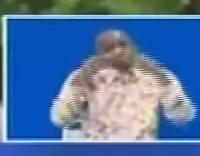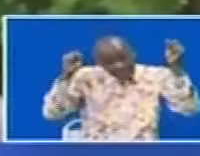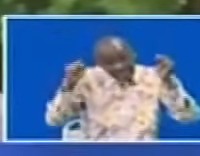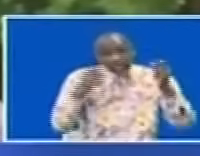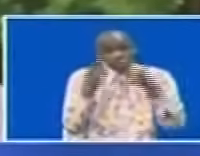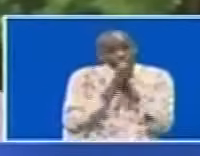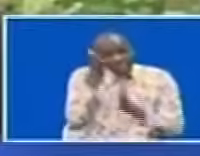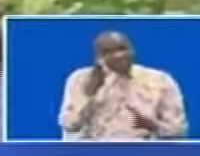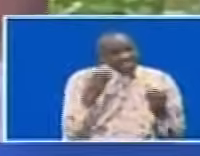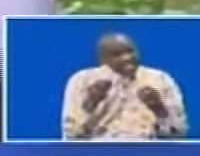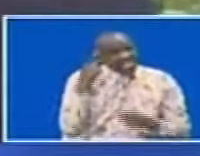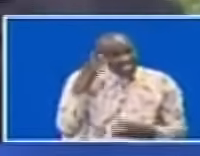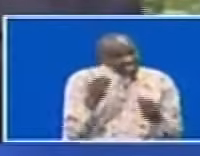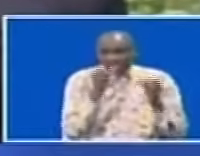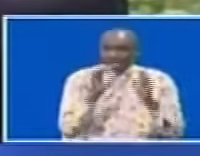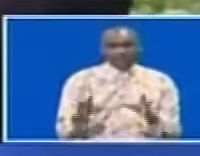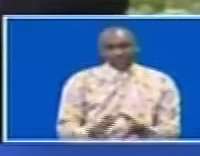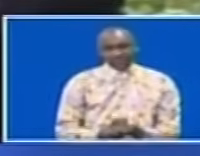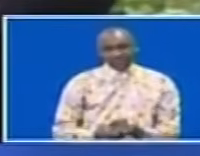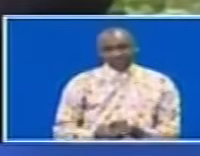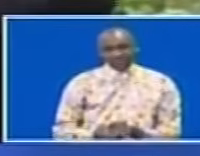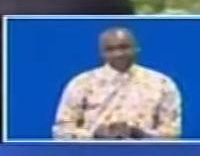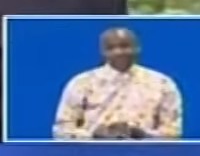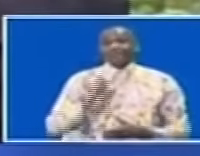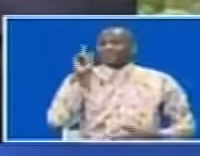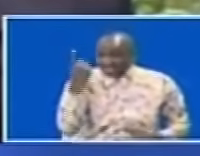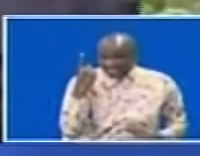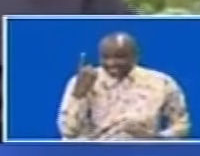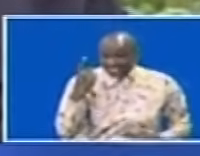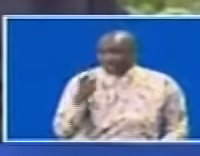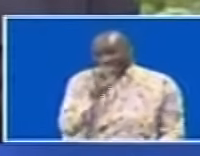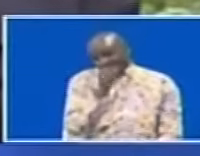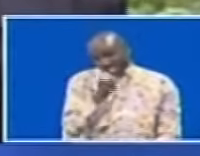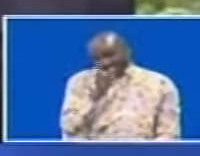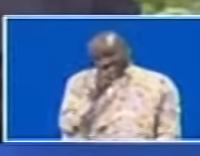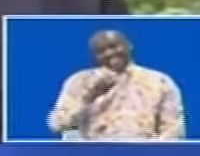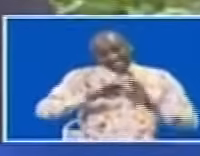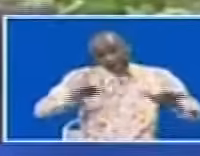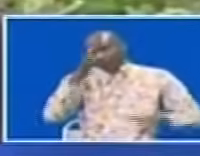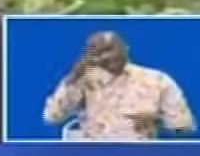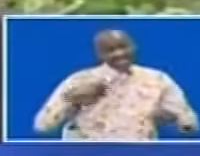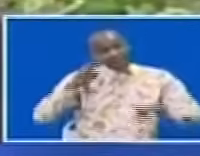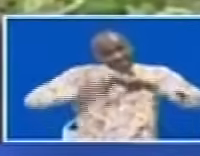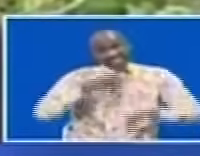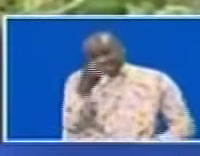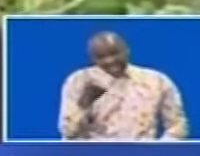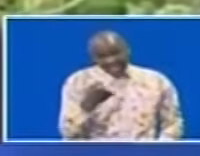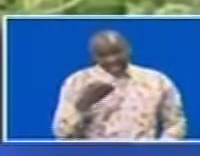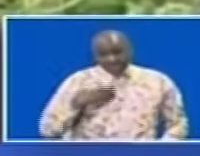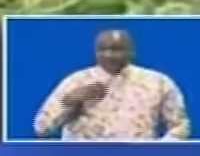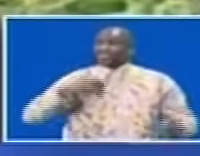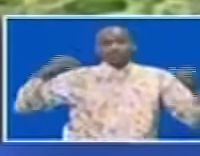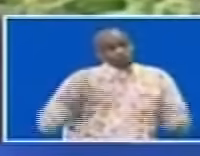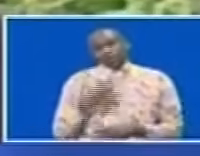kuongea si rahisi. Hali ilikuwa namna gani? Kwanza ile hiyo mesa vile nilifika hapo hata nilikuwa naona